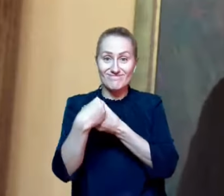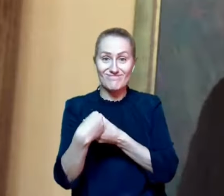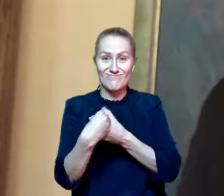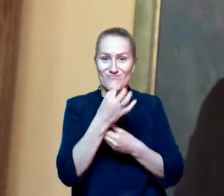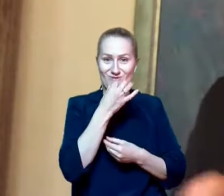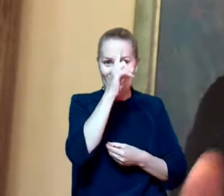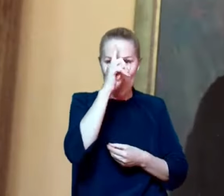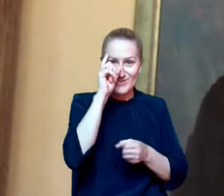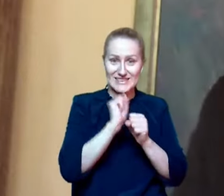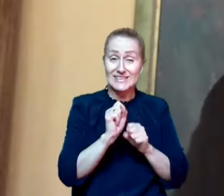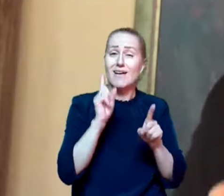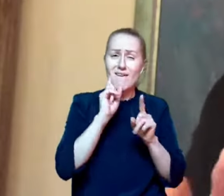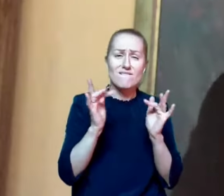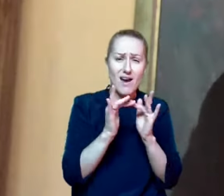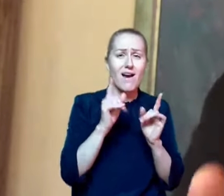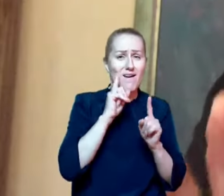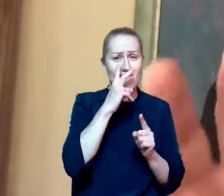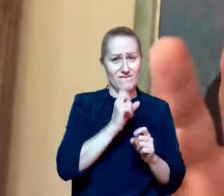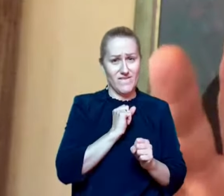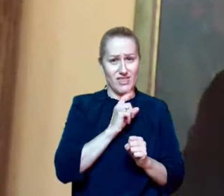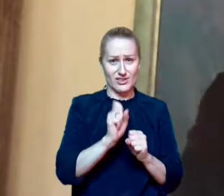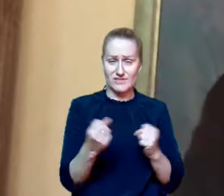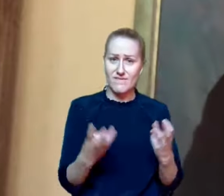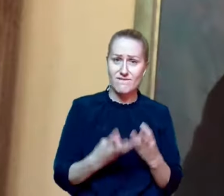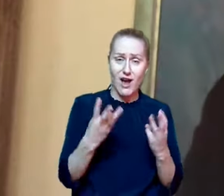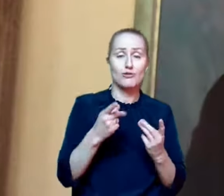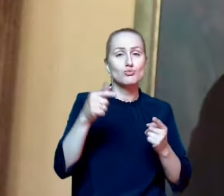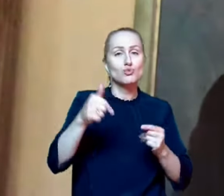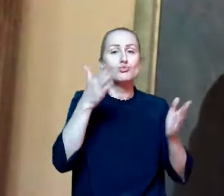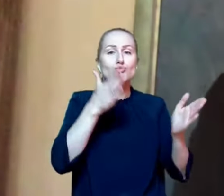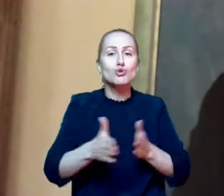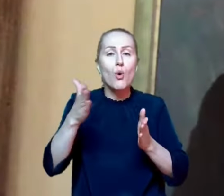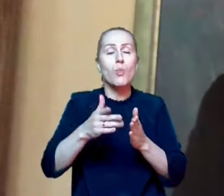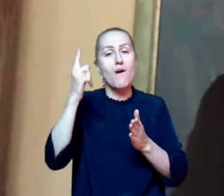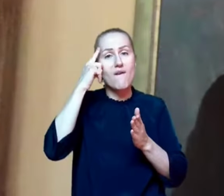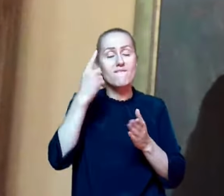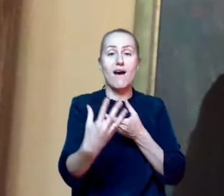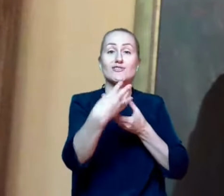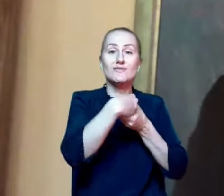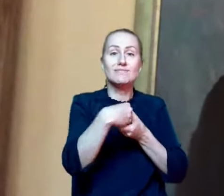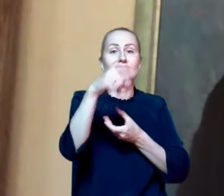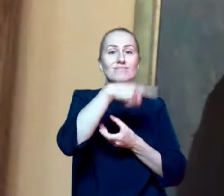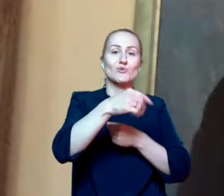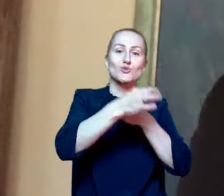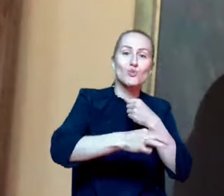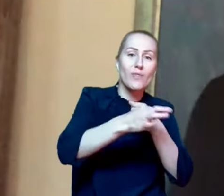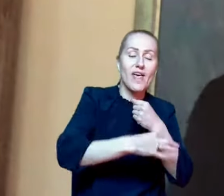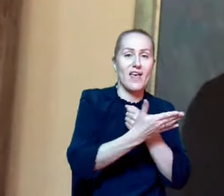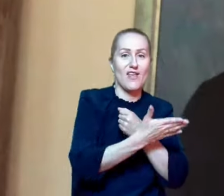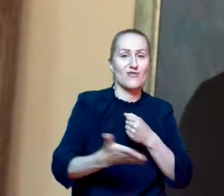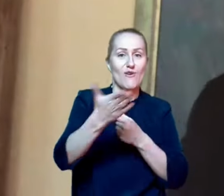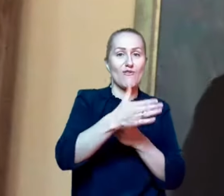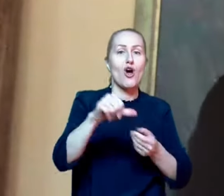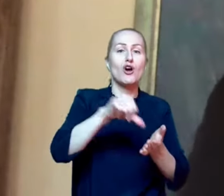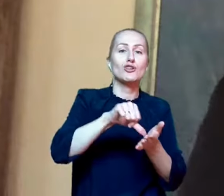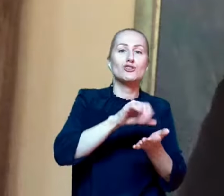bardzo ważne, żeby zaangażować w przygotowanie takiego zdarzenia studentów,